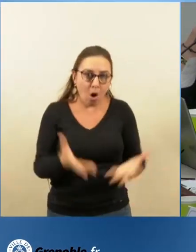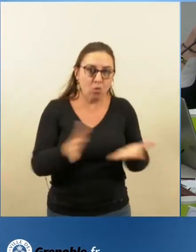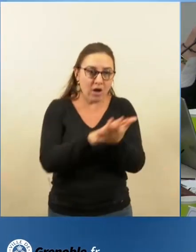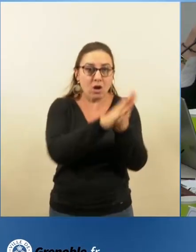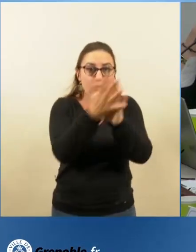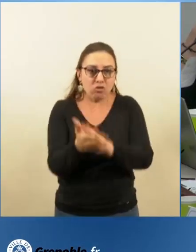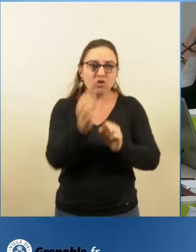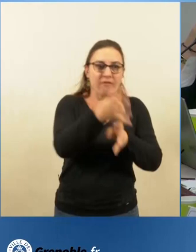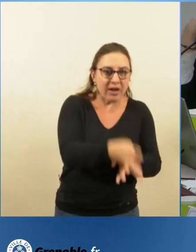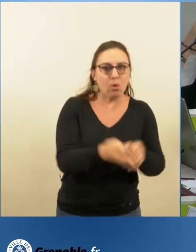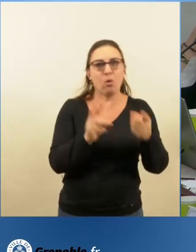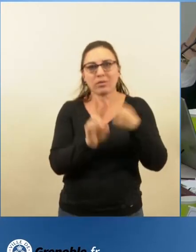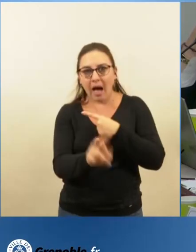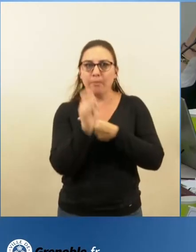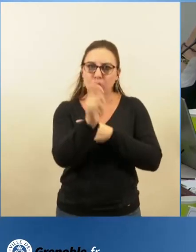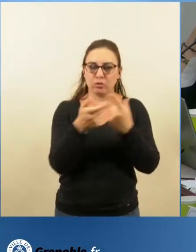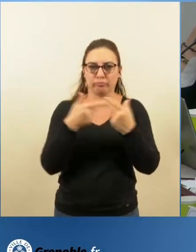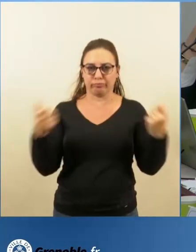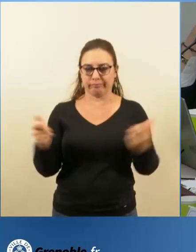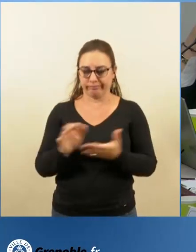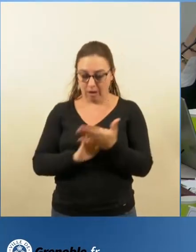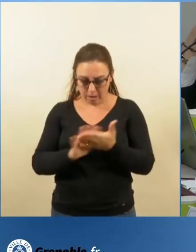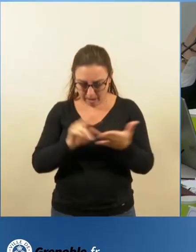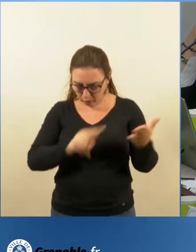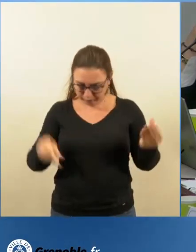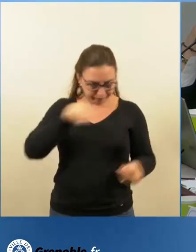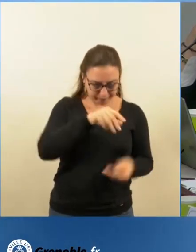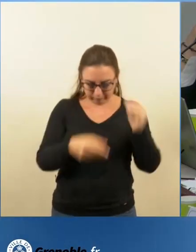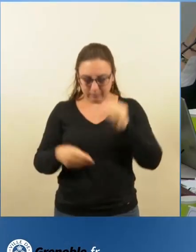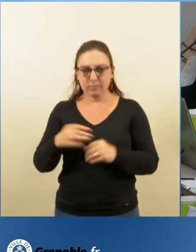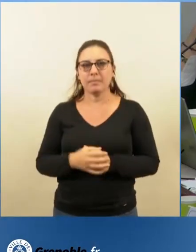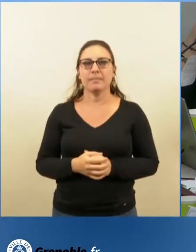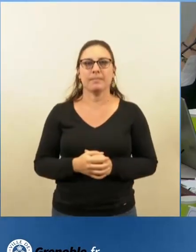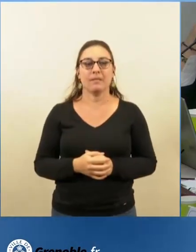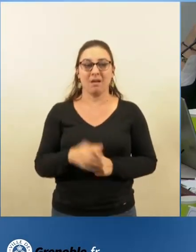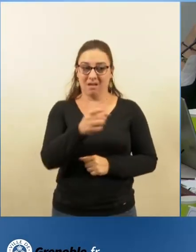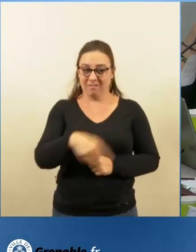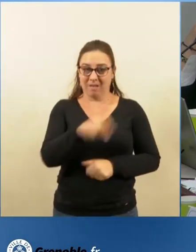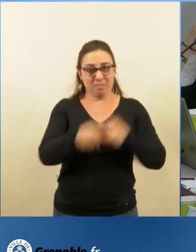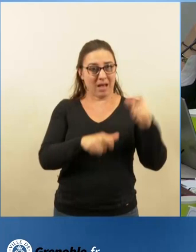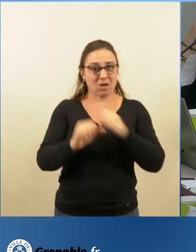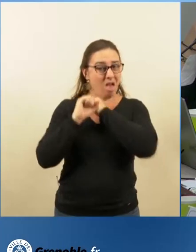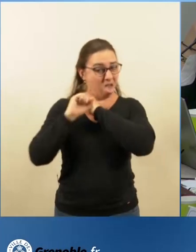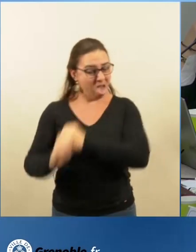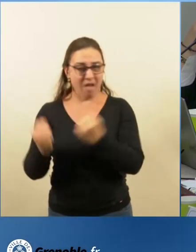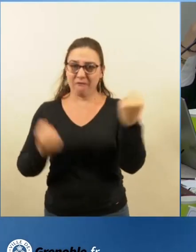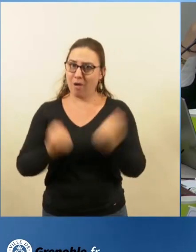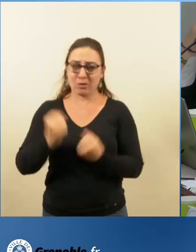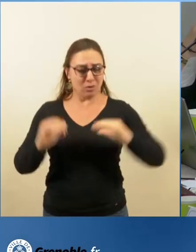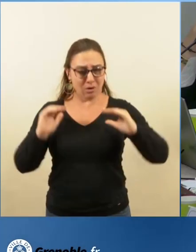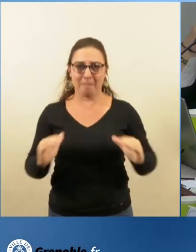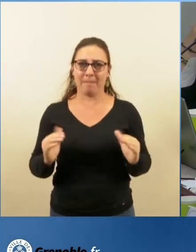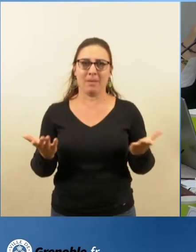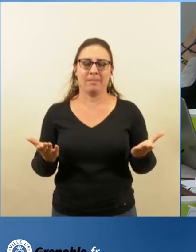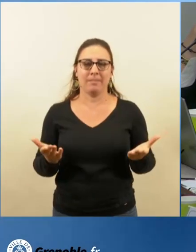c'est moi je me perds un peu dans pour autant certains et certaines restent dépendants de la voiture et afin de ne pas